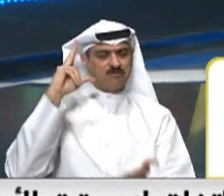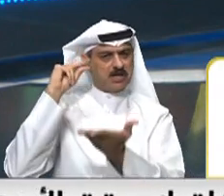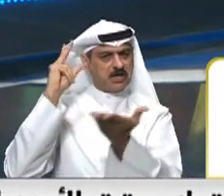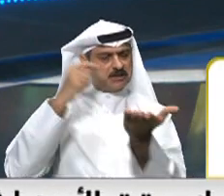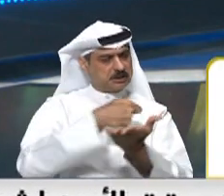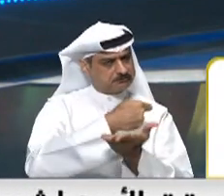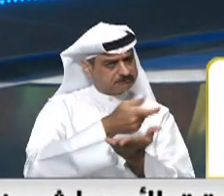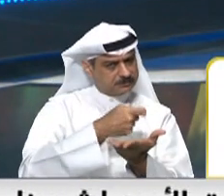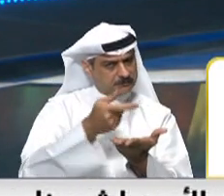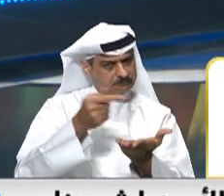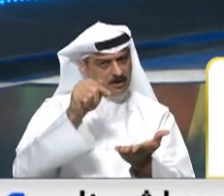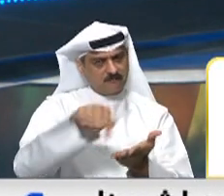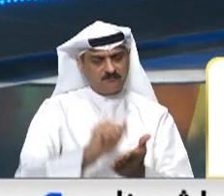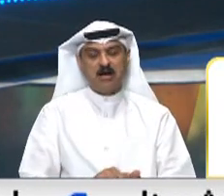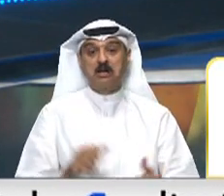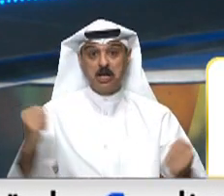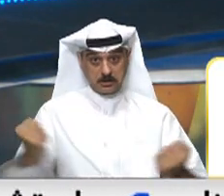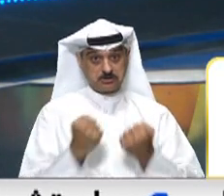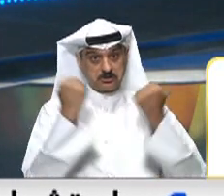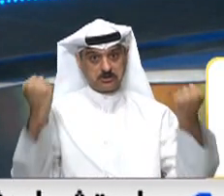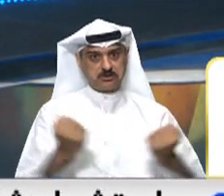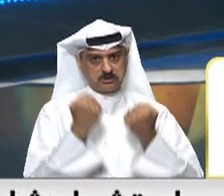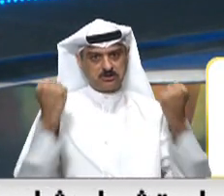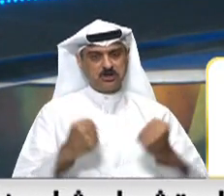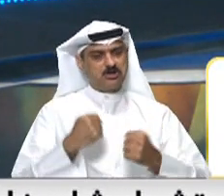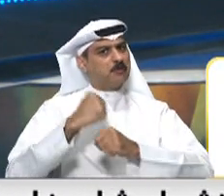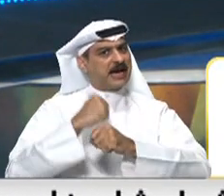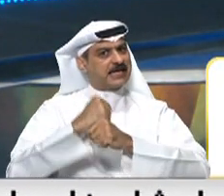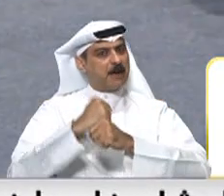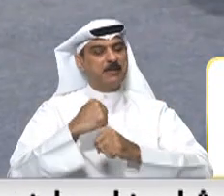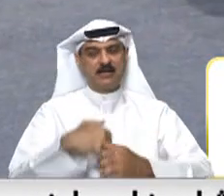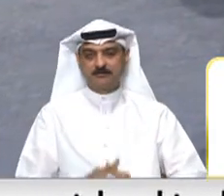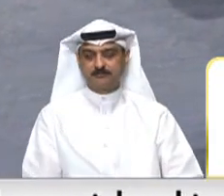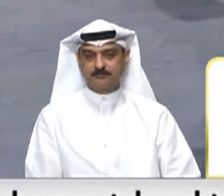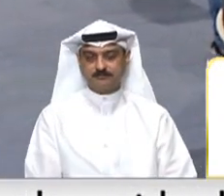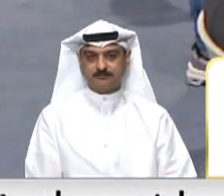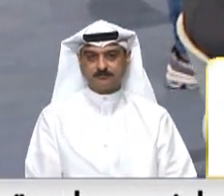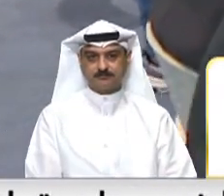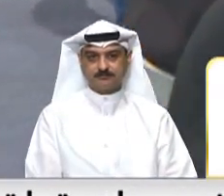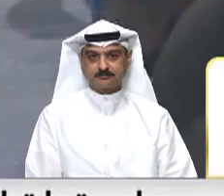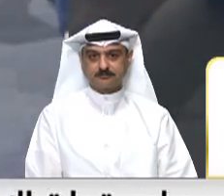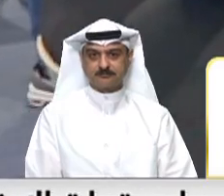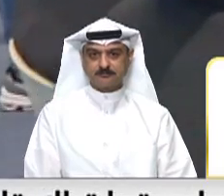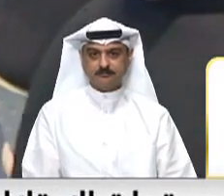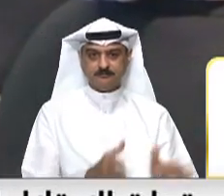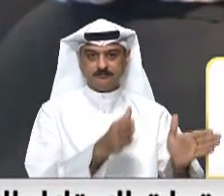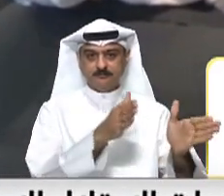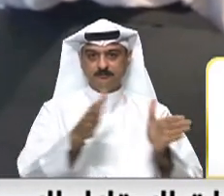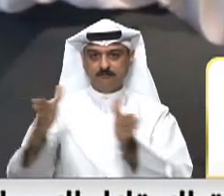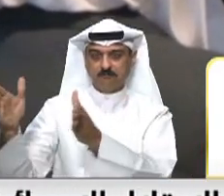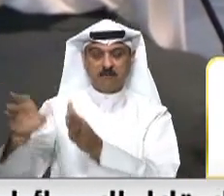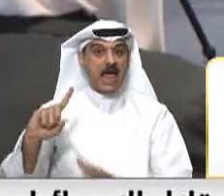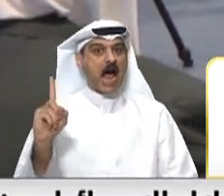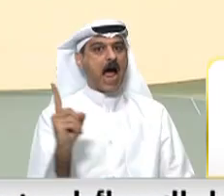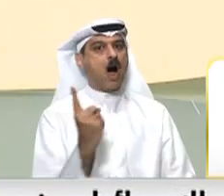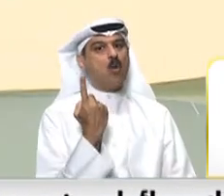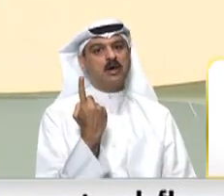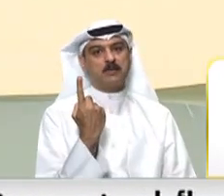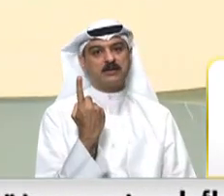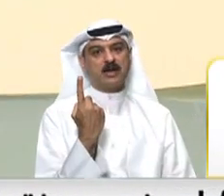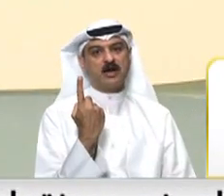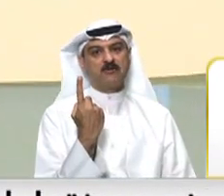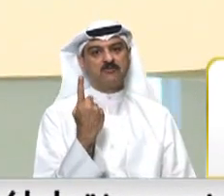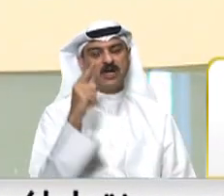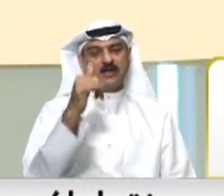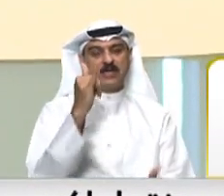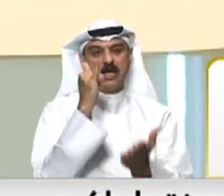عبر تدريبهم ورفع كفاءتهم المهنيه في تعاون هو الاول من نوعه وقعت